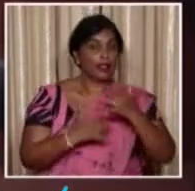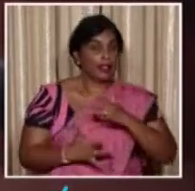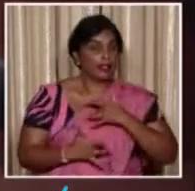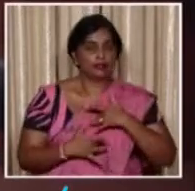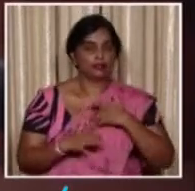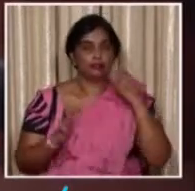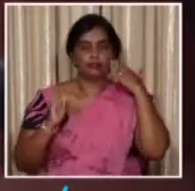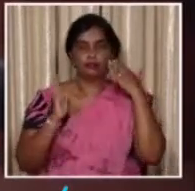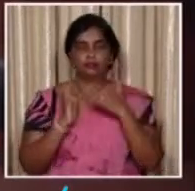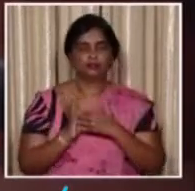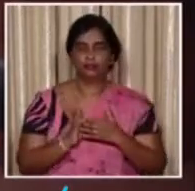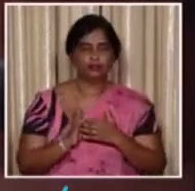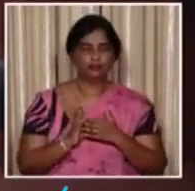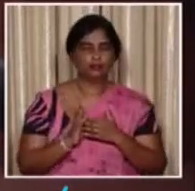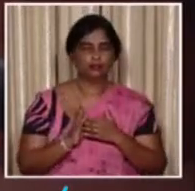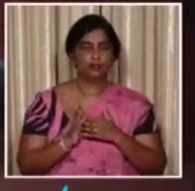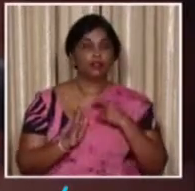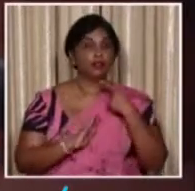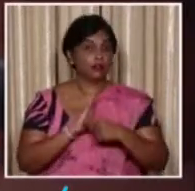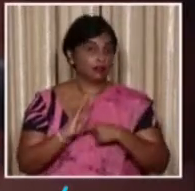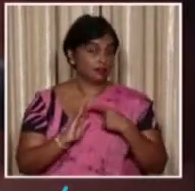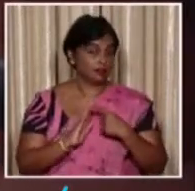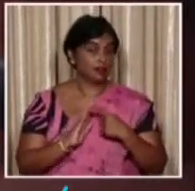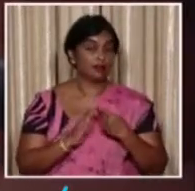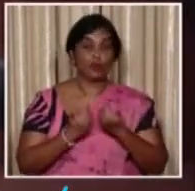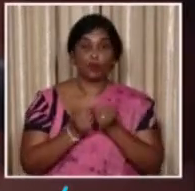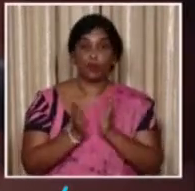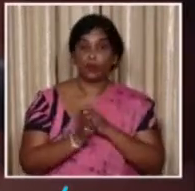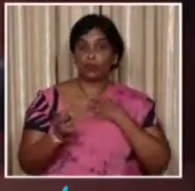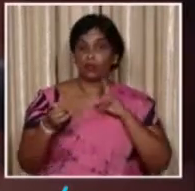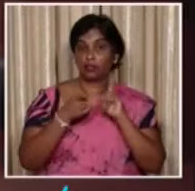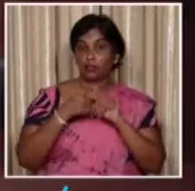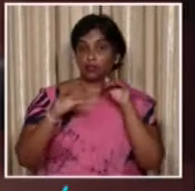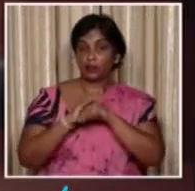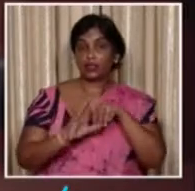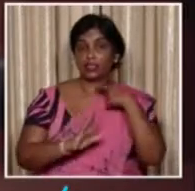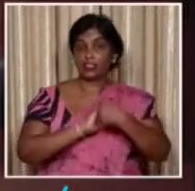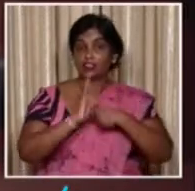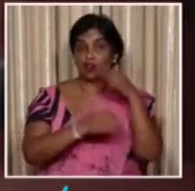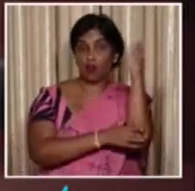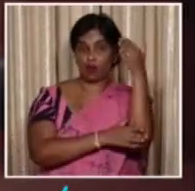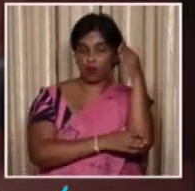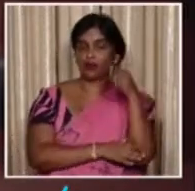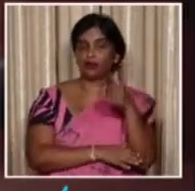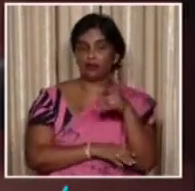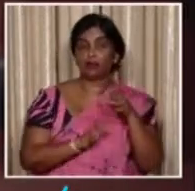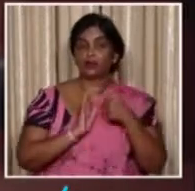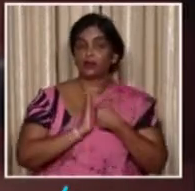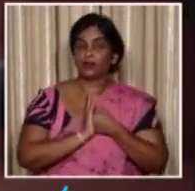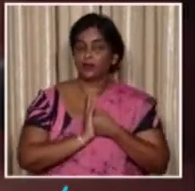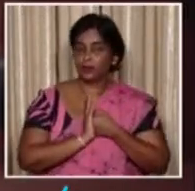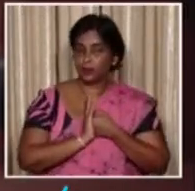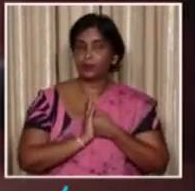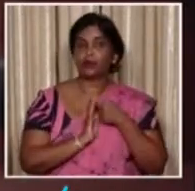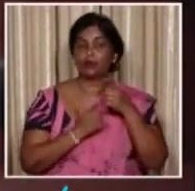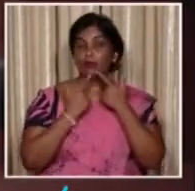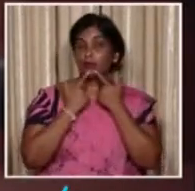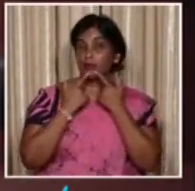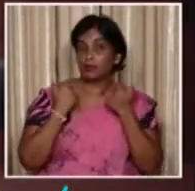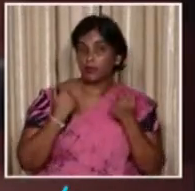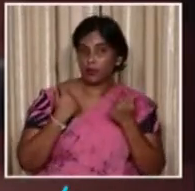කටයුතු කරනවා වෙනුවට රටට තමන් තරග වදින ශ්‍රී ලංකා කොඩිය යටතේ ඊට තිබෙන ගෞරවය, එහි තියෙන